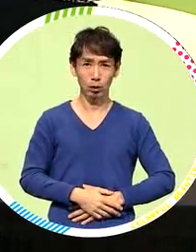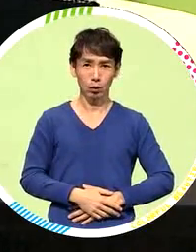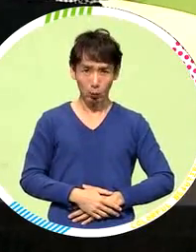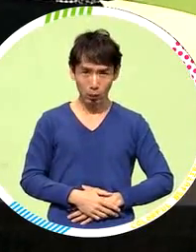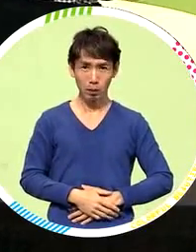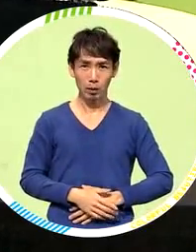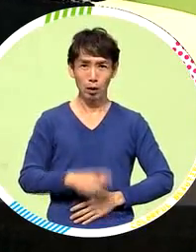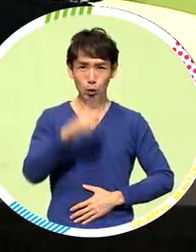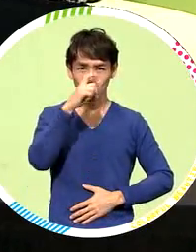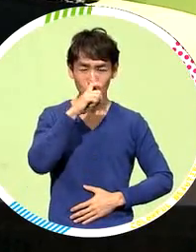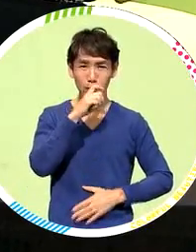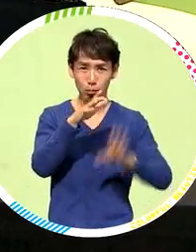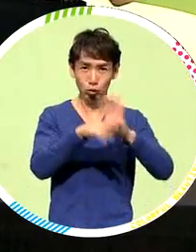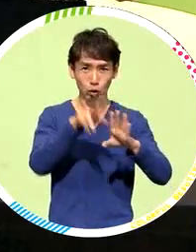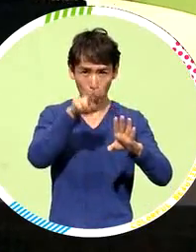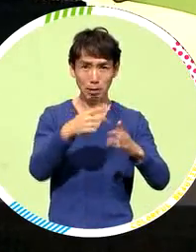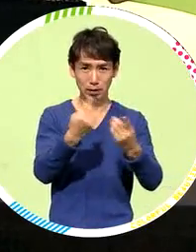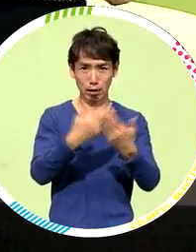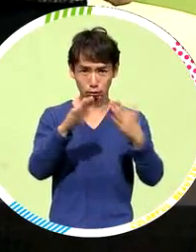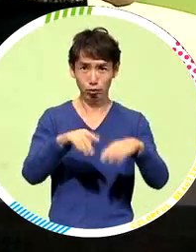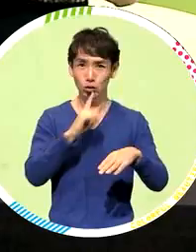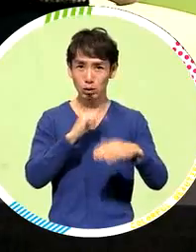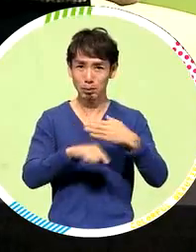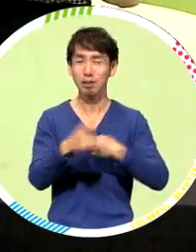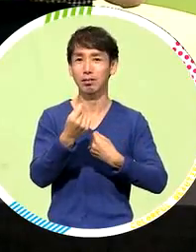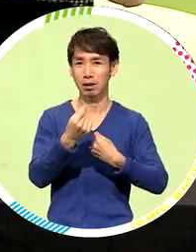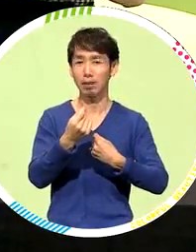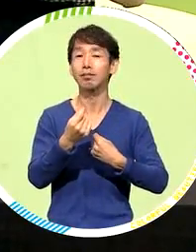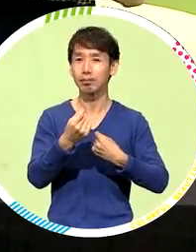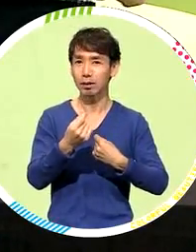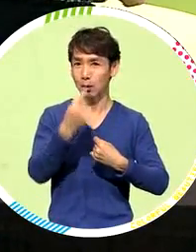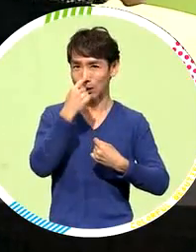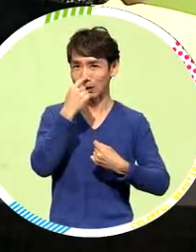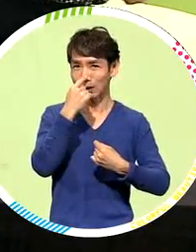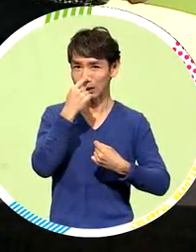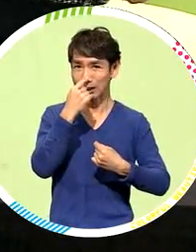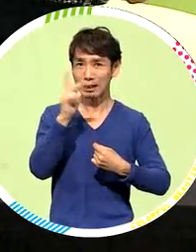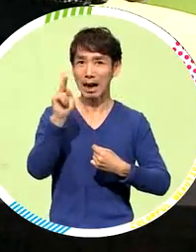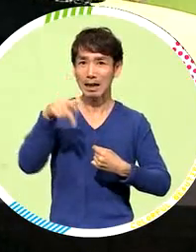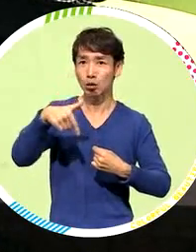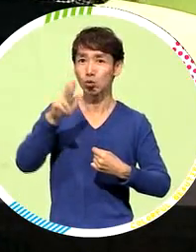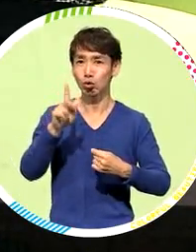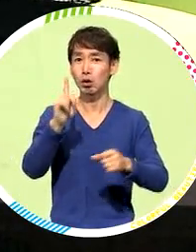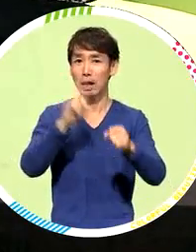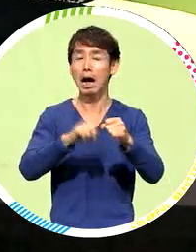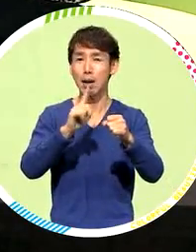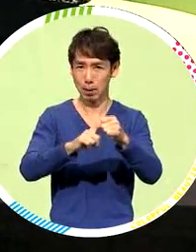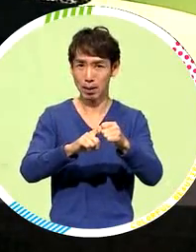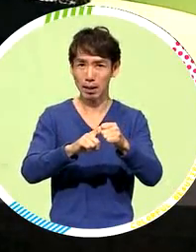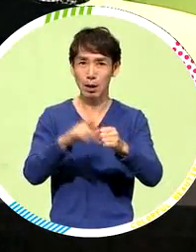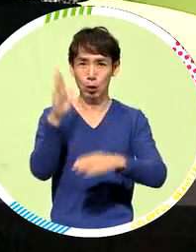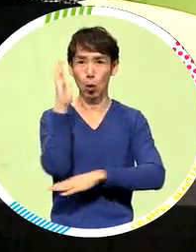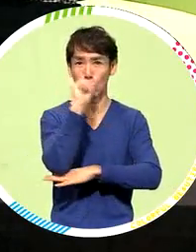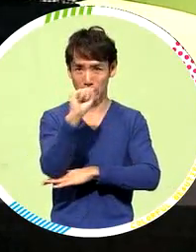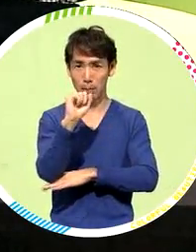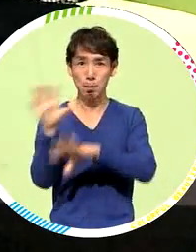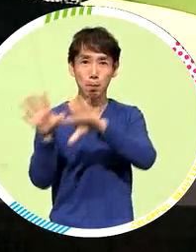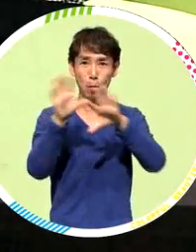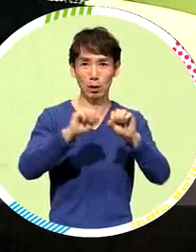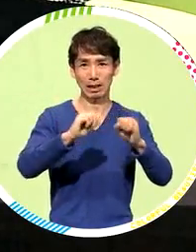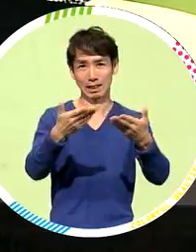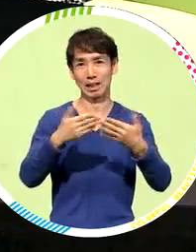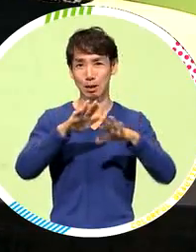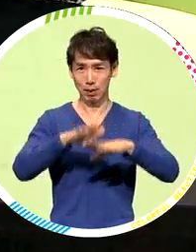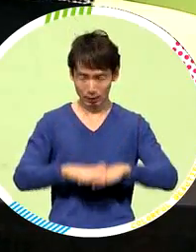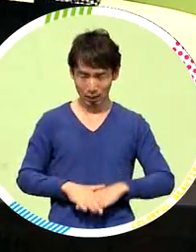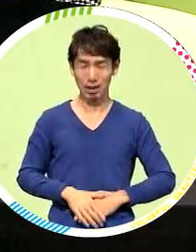ああ代人気の講座をかな振れのために再現していただいたんですか文書私読み解いてきました4